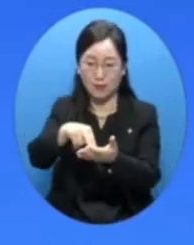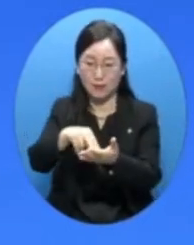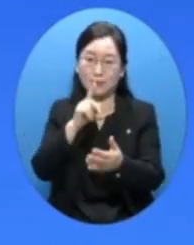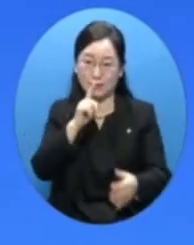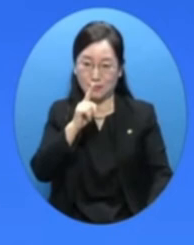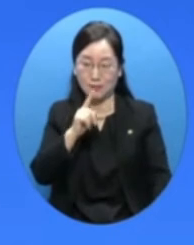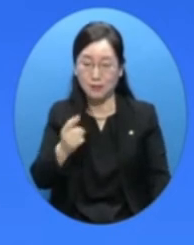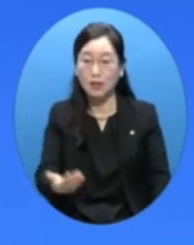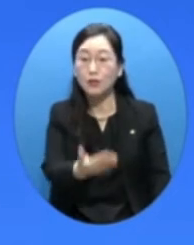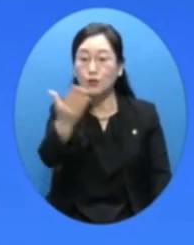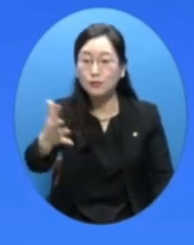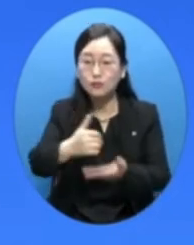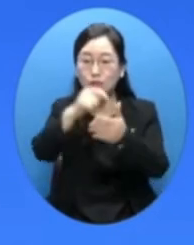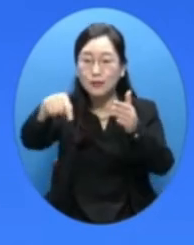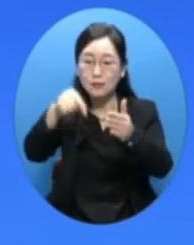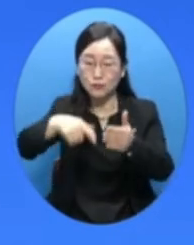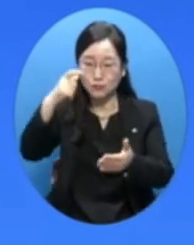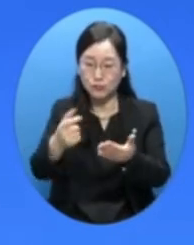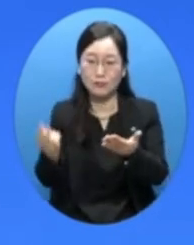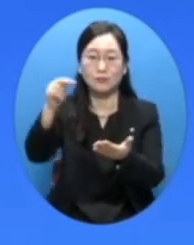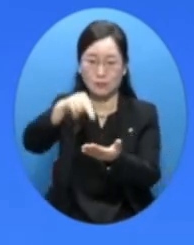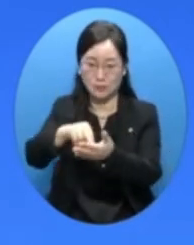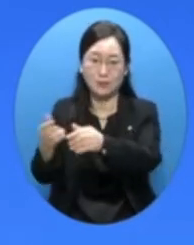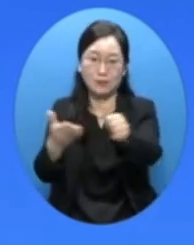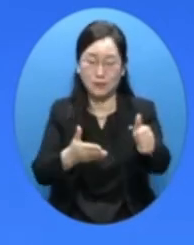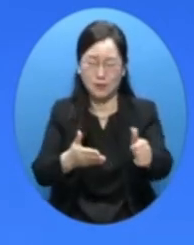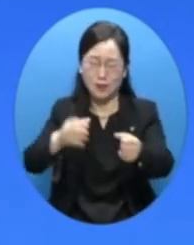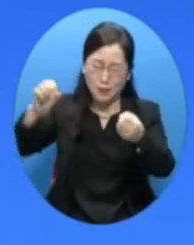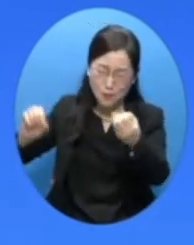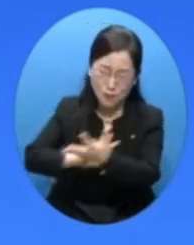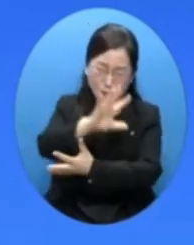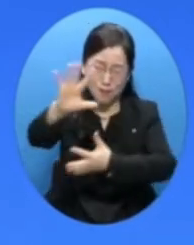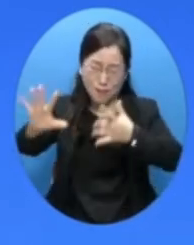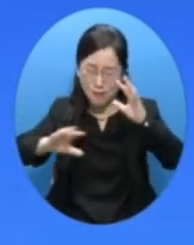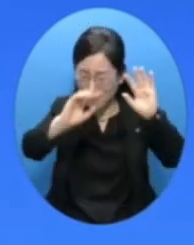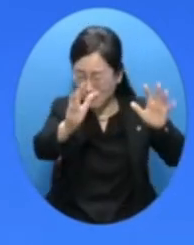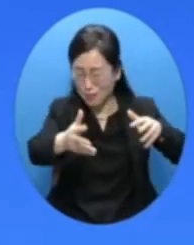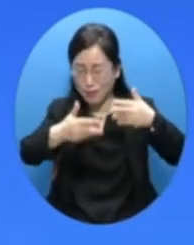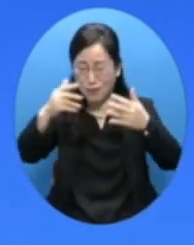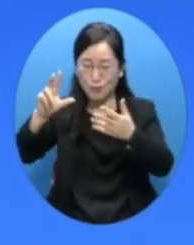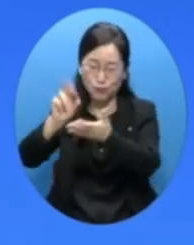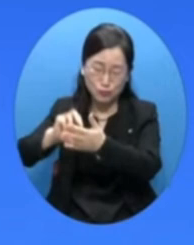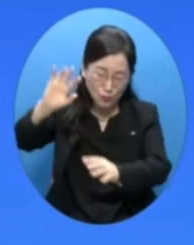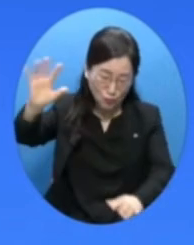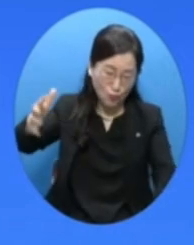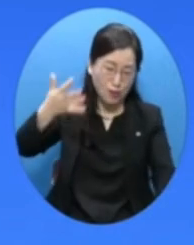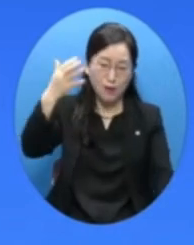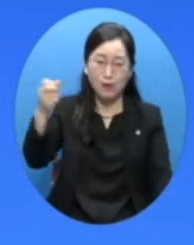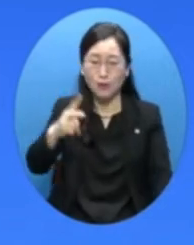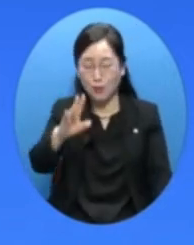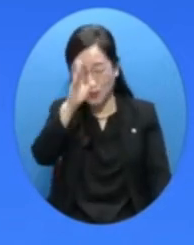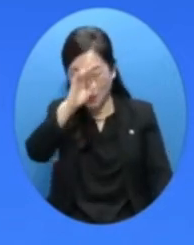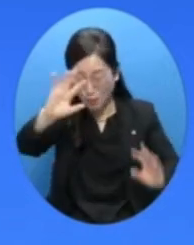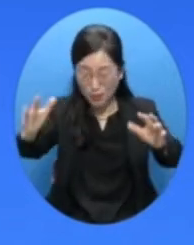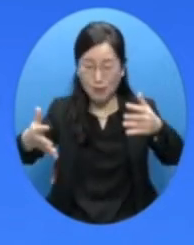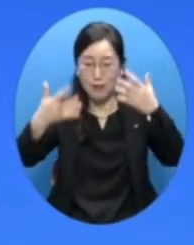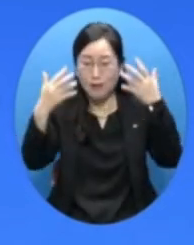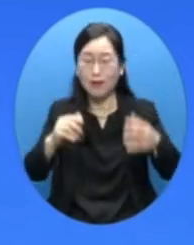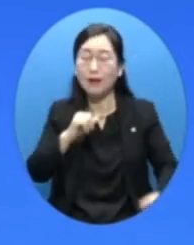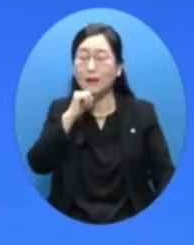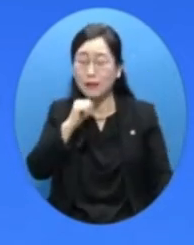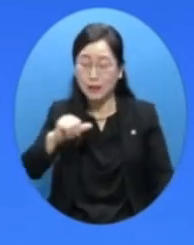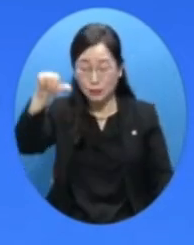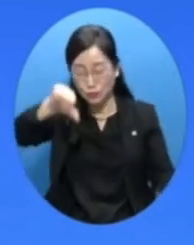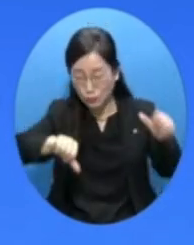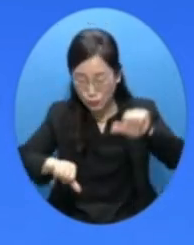여러분, 주 안에 굳건히 서 있게 되기를 바랍니다. 환난의 바람이 불어오고 문제의 바람이 불어오고 질병의 바람이 불어오고 가난과 저주의 바람이